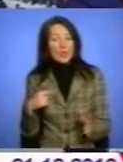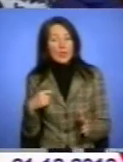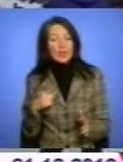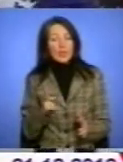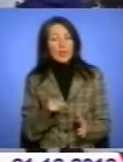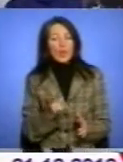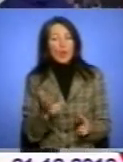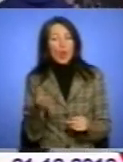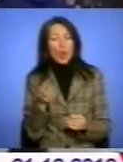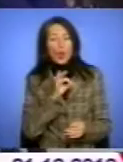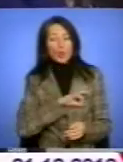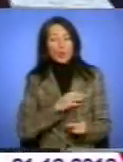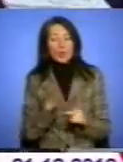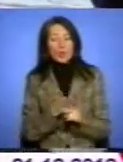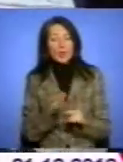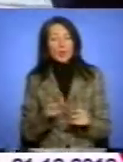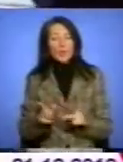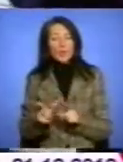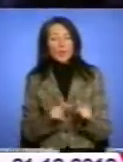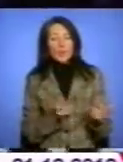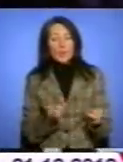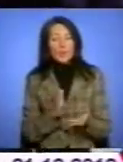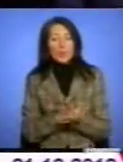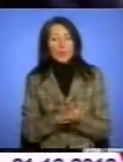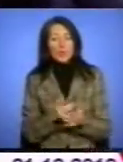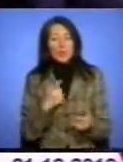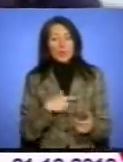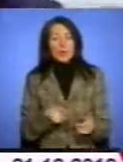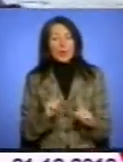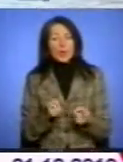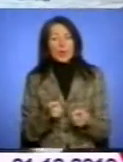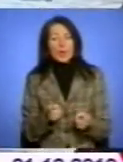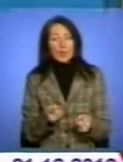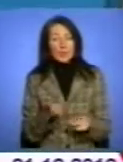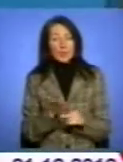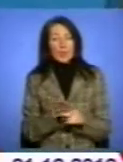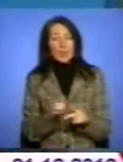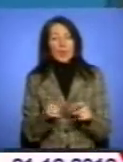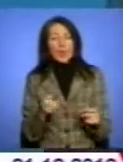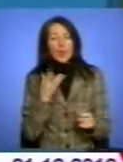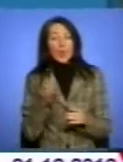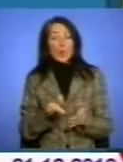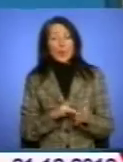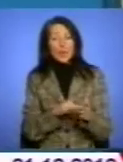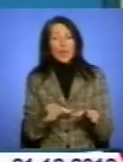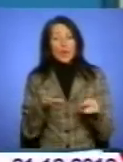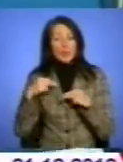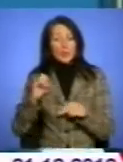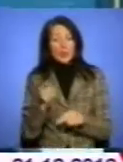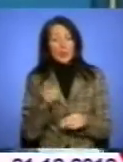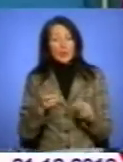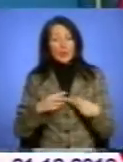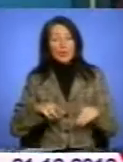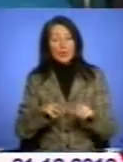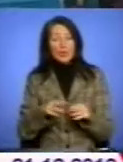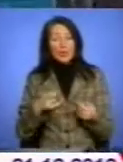пільговим проїздом, треба мати при собі оригінали проїзних документів. Якщо подорожуєте з дитиною, свідоцтво про народження. Правила проїзду для